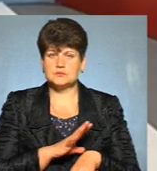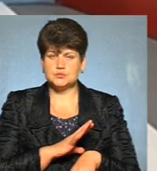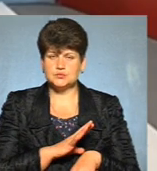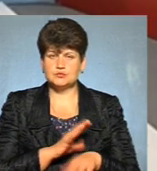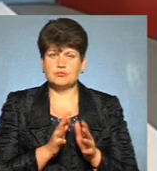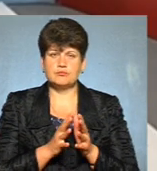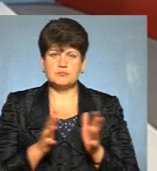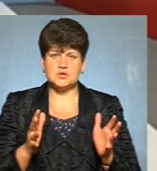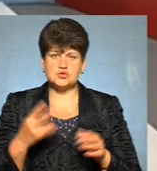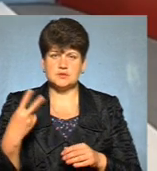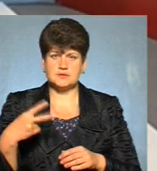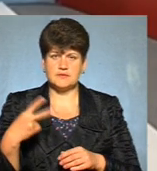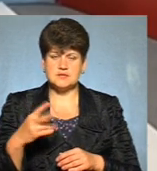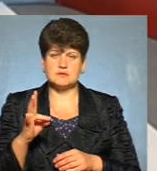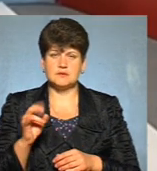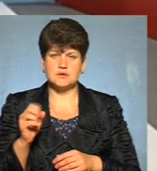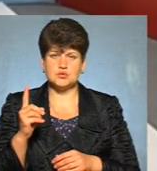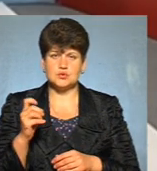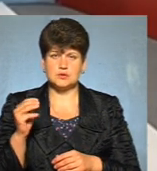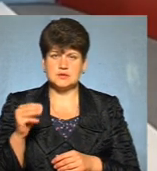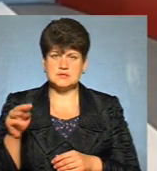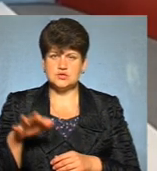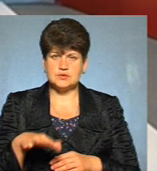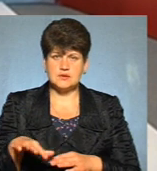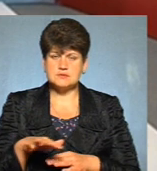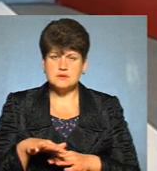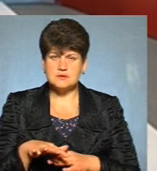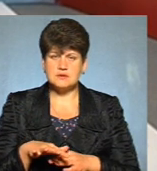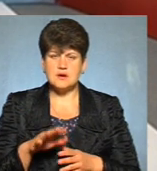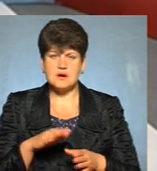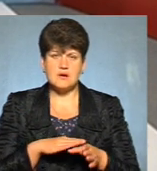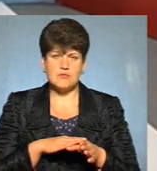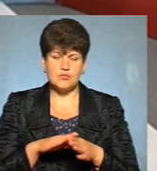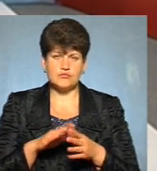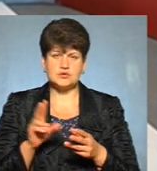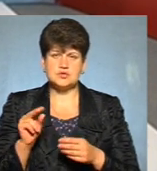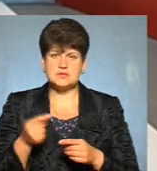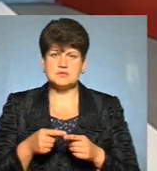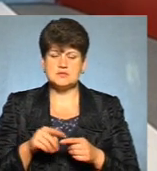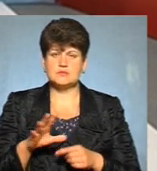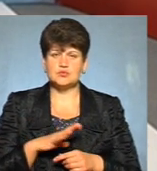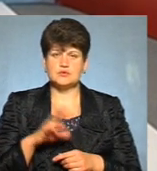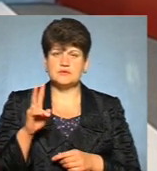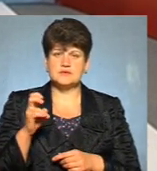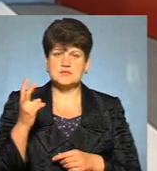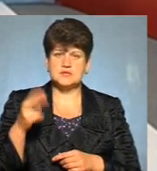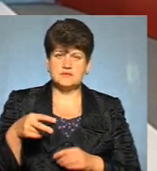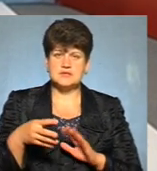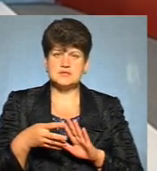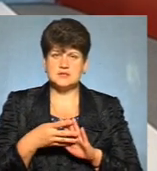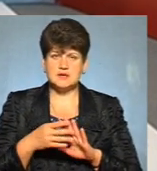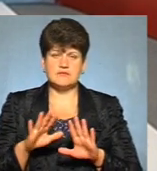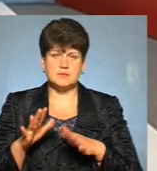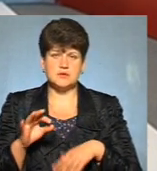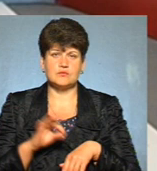більше 20 на 100 тисяч населення, а в абсолютних числах це було 209 випадків хвороби